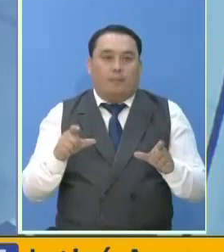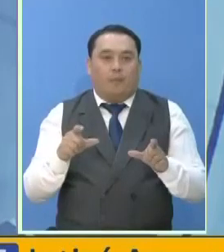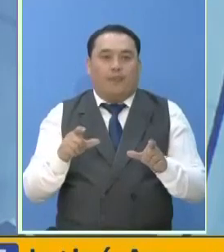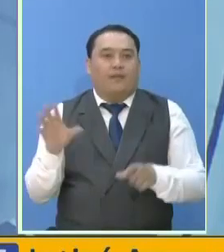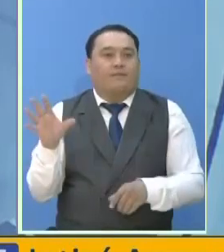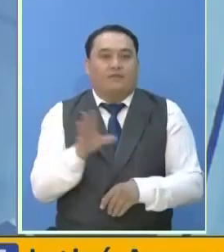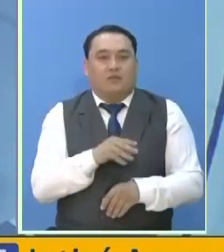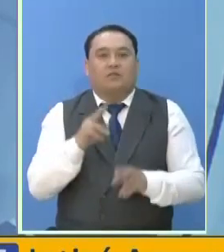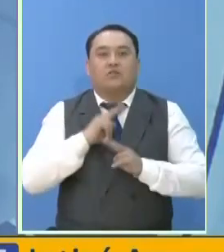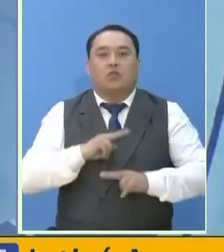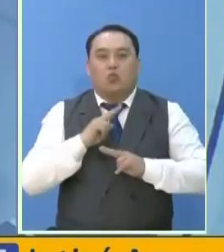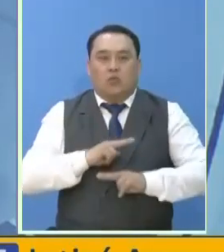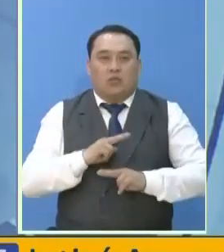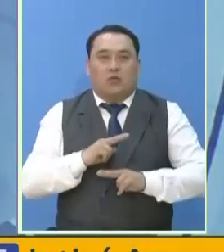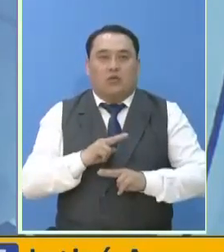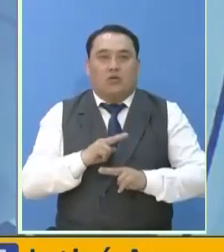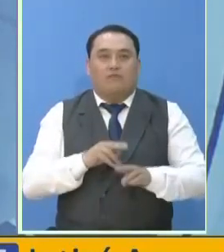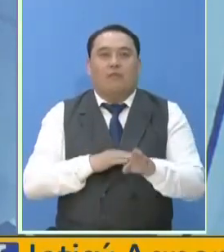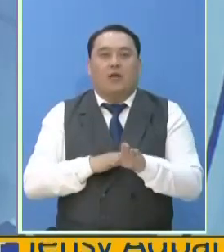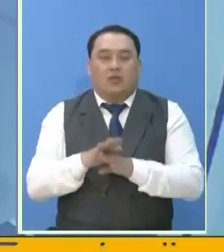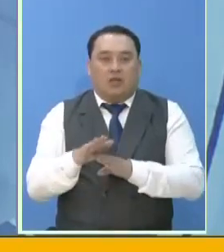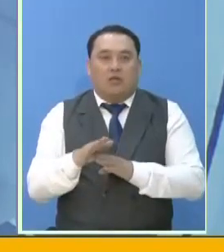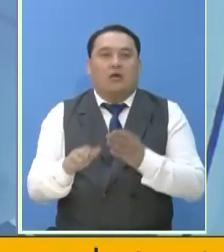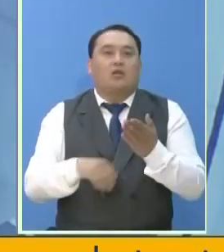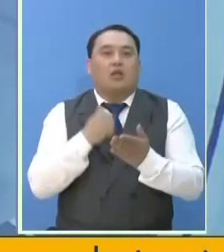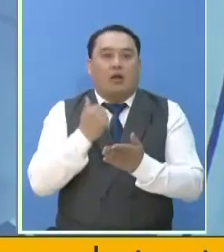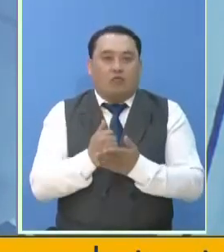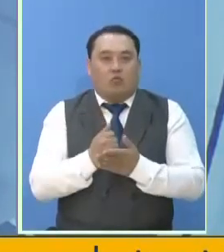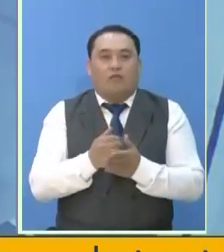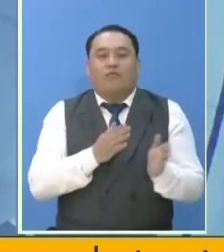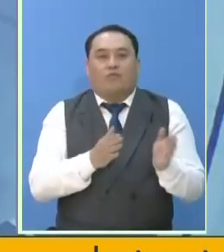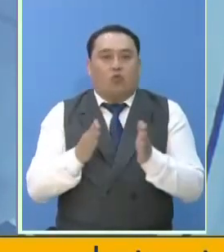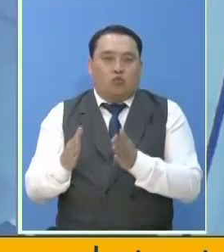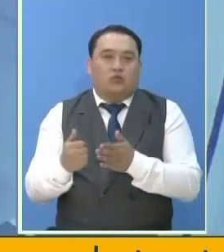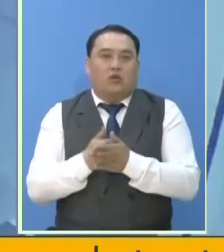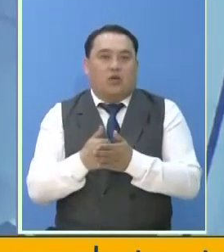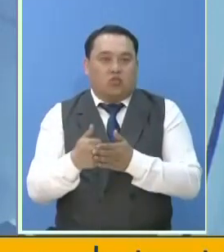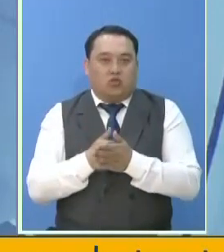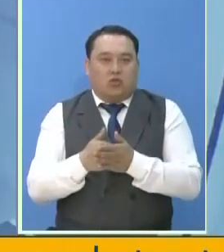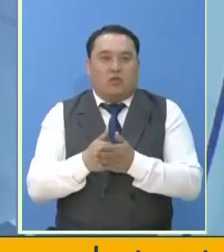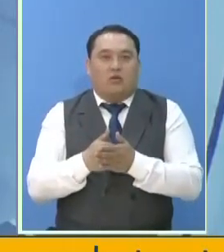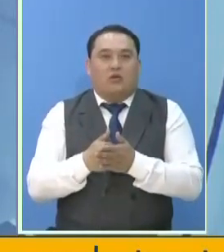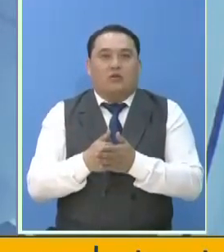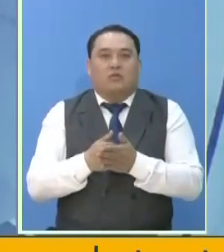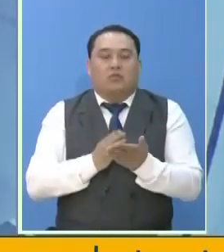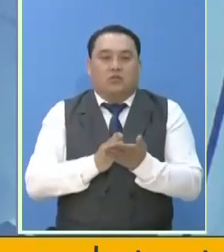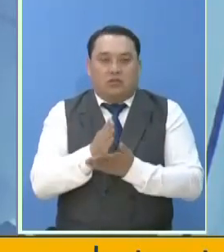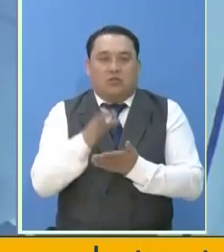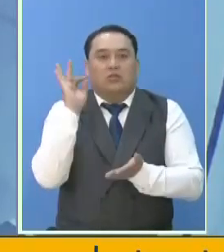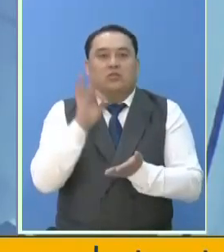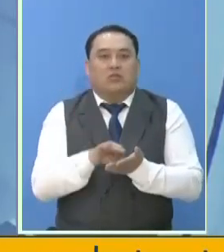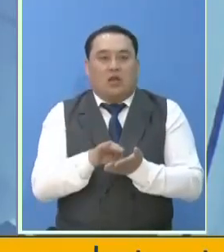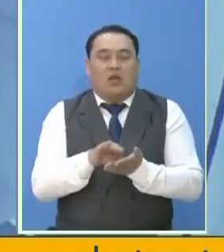Те сотрудники, которые реализуют основную функцию для достижения определенных стратегических целей,